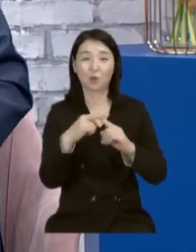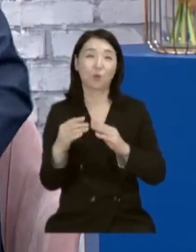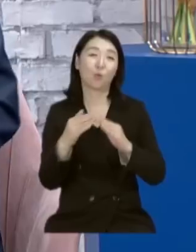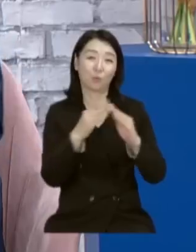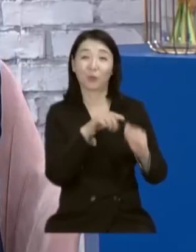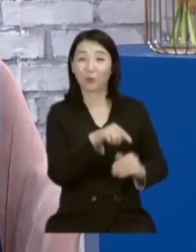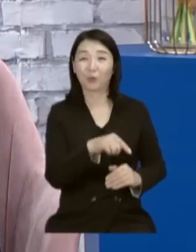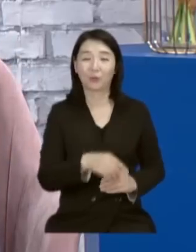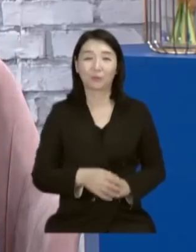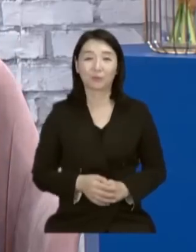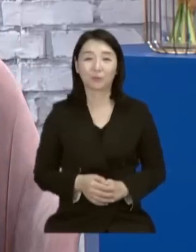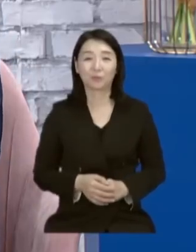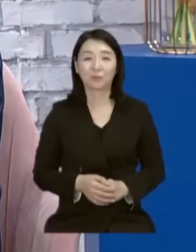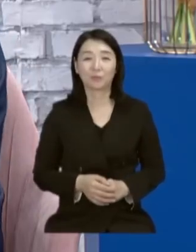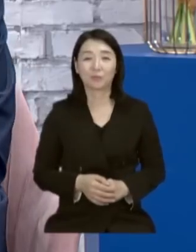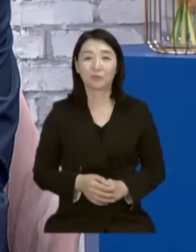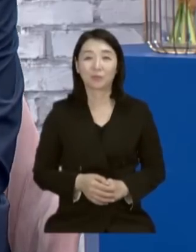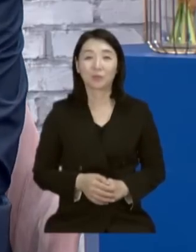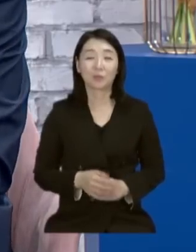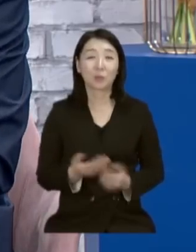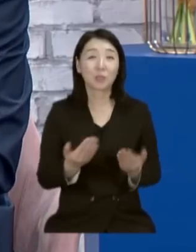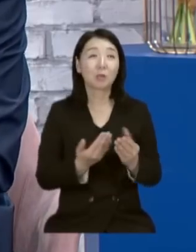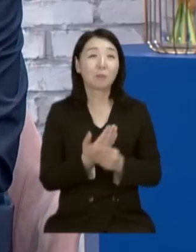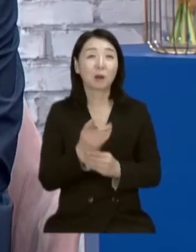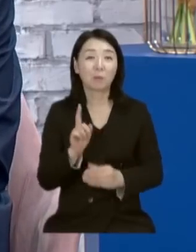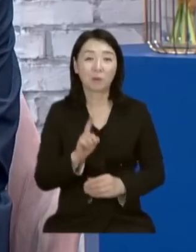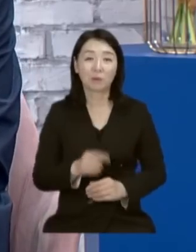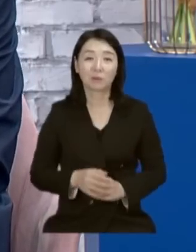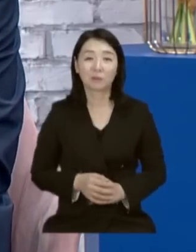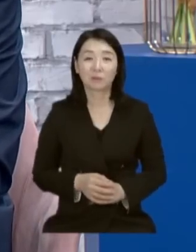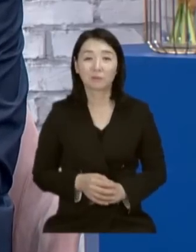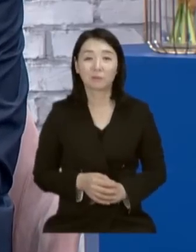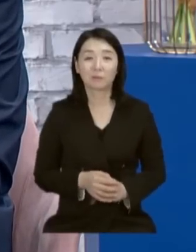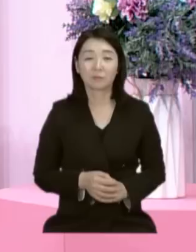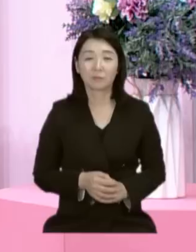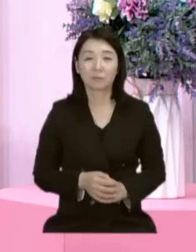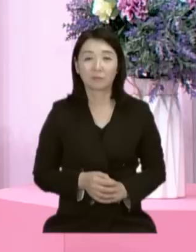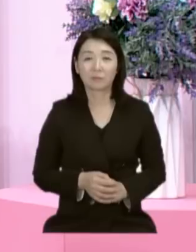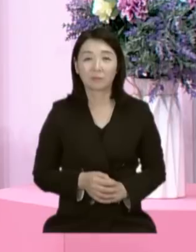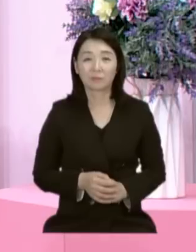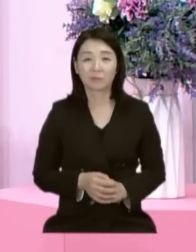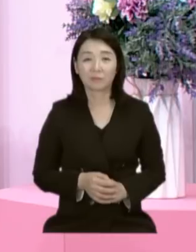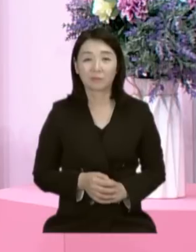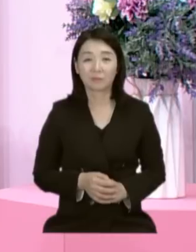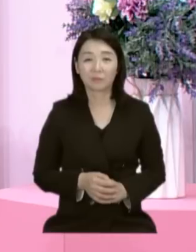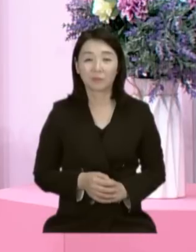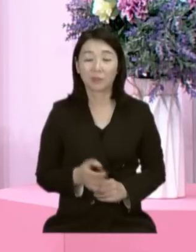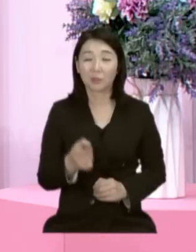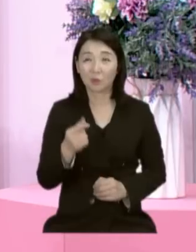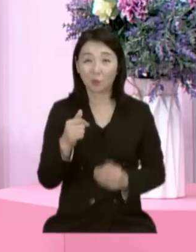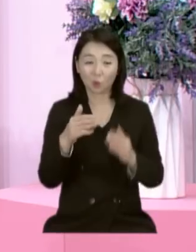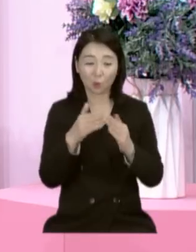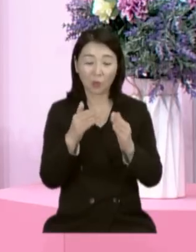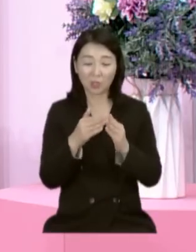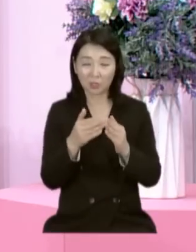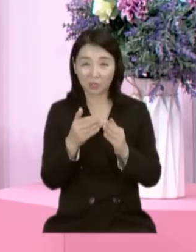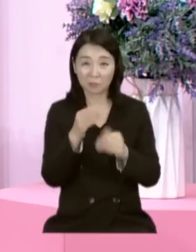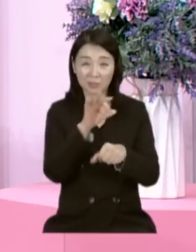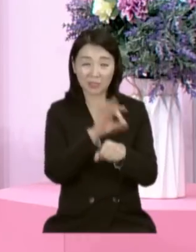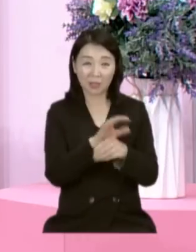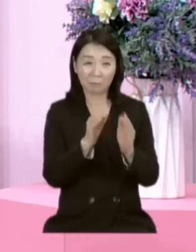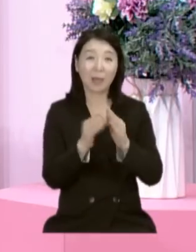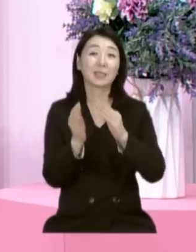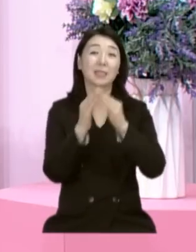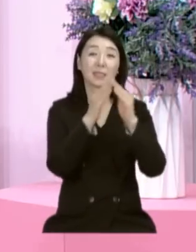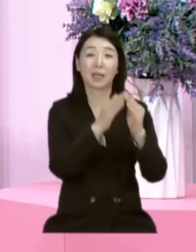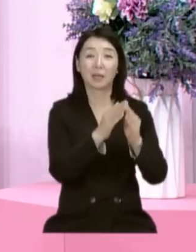옮겼어요. 평내교회 갔어요. 근데 거기서 무슨 일이 있었어요? 평내로 이제 조그만 연립을 하나 사서 이사를 가게